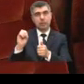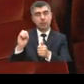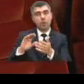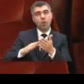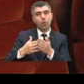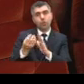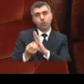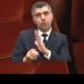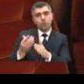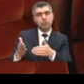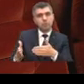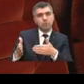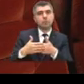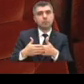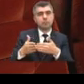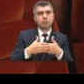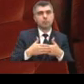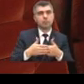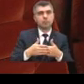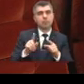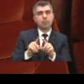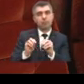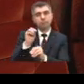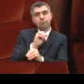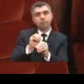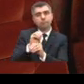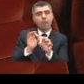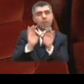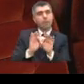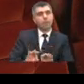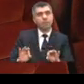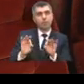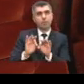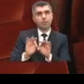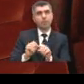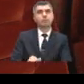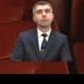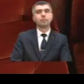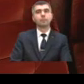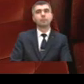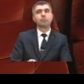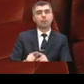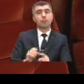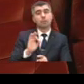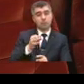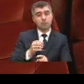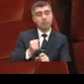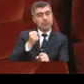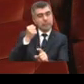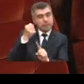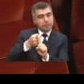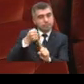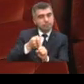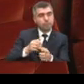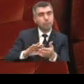عام كتسد بسبب الخلل في الاسمو ديالها. لذلك حنا ماشيين كنجتهدوا بكل